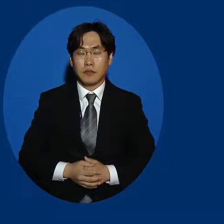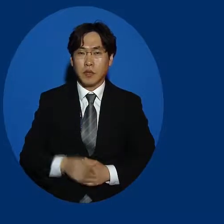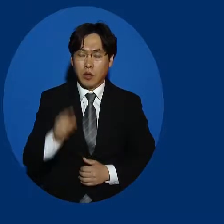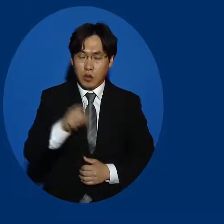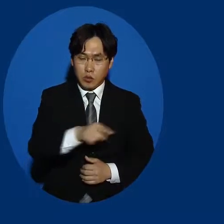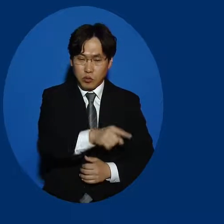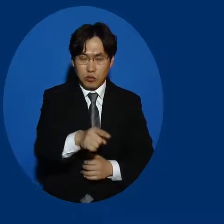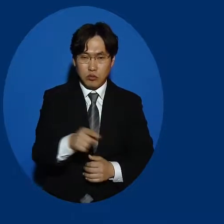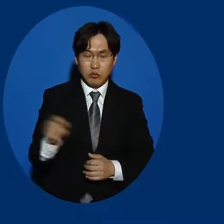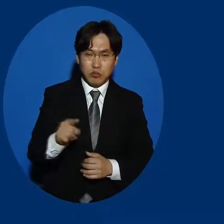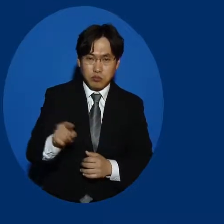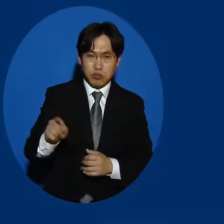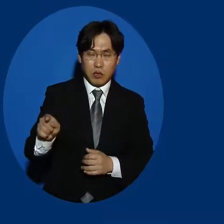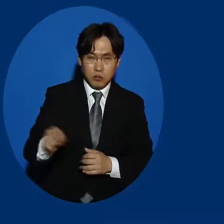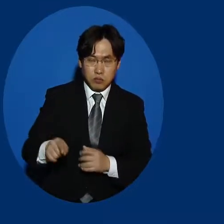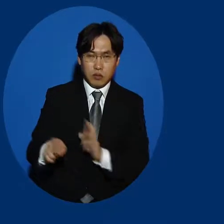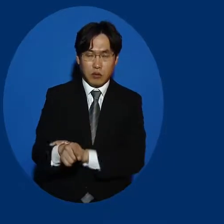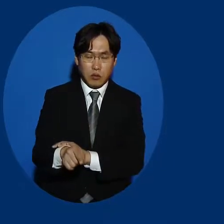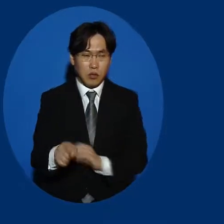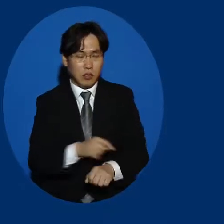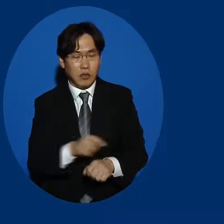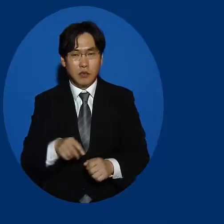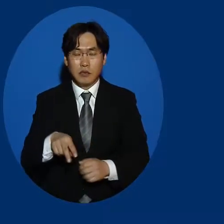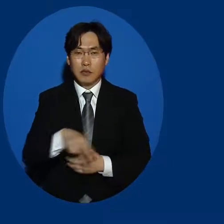시도 때도 없이 진동이 와요.